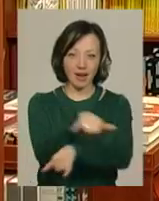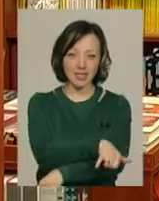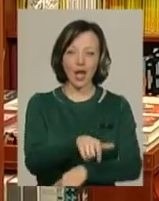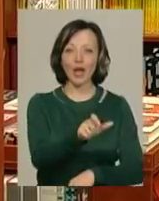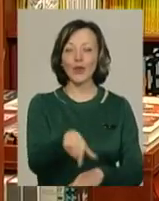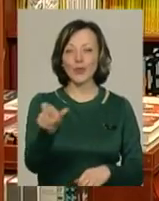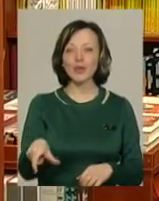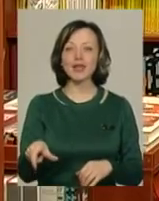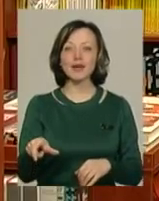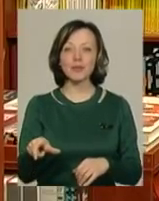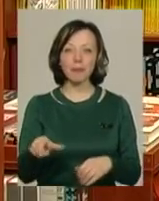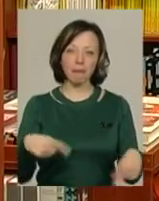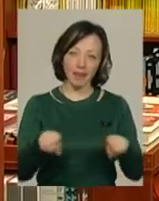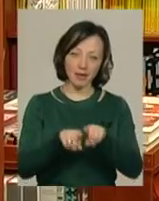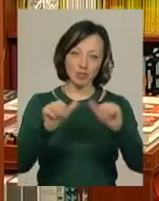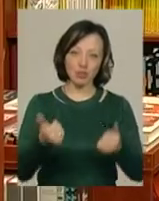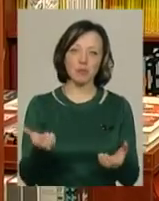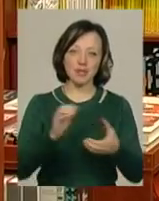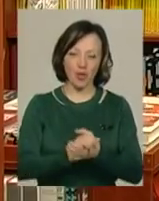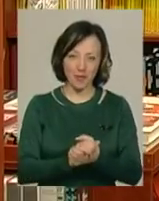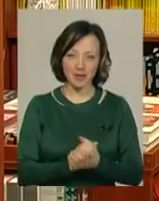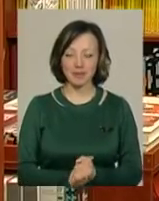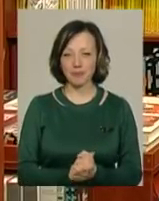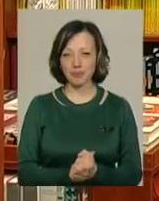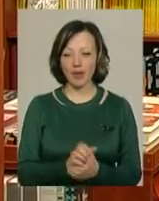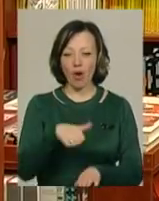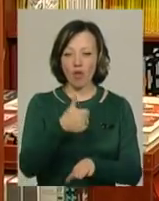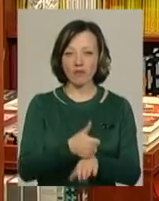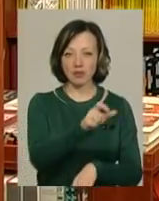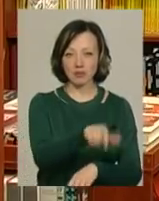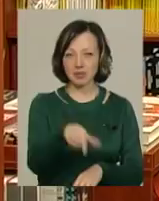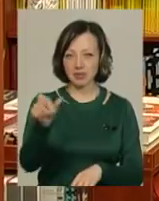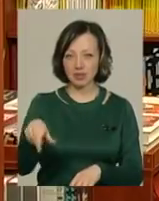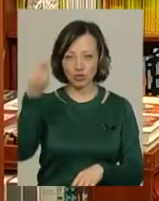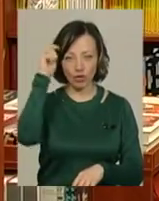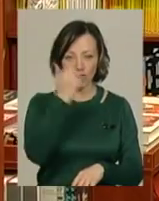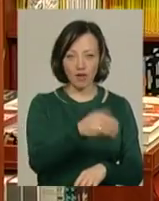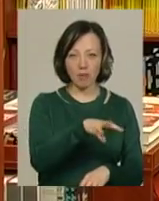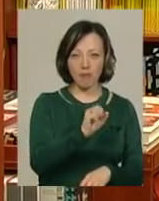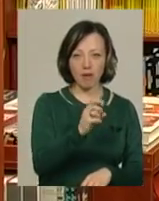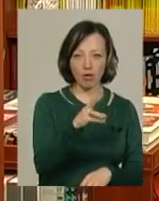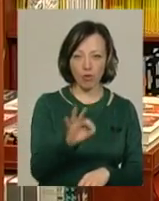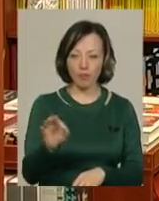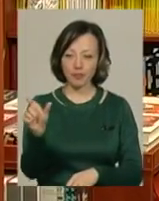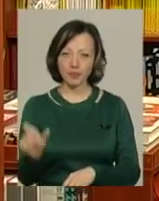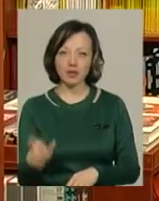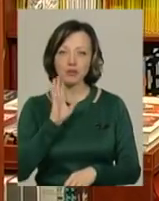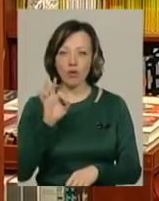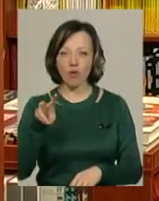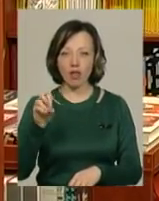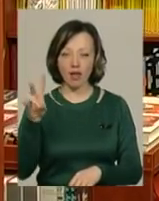люди таким чином познайомилися. Головних персонажів для вас – це чоловік Марко і жінка